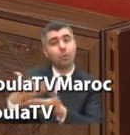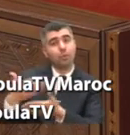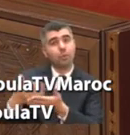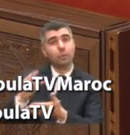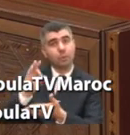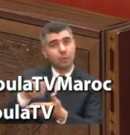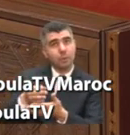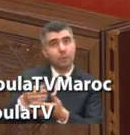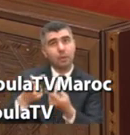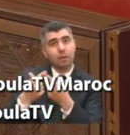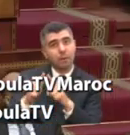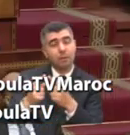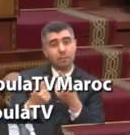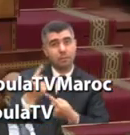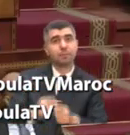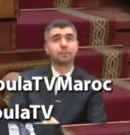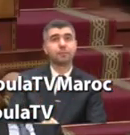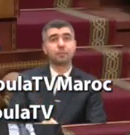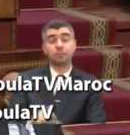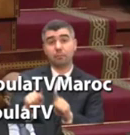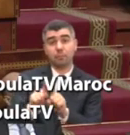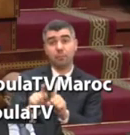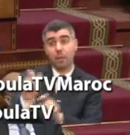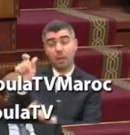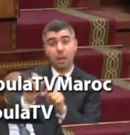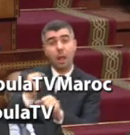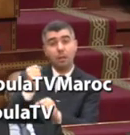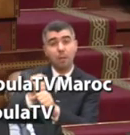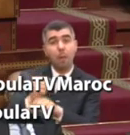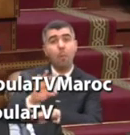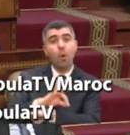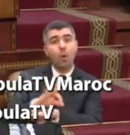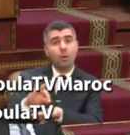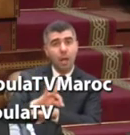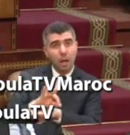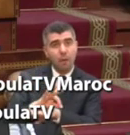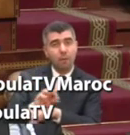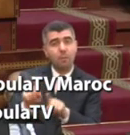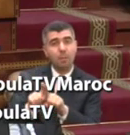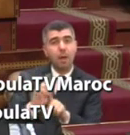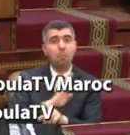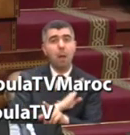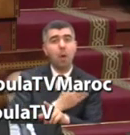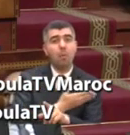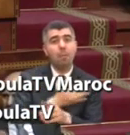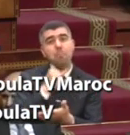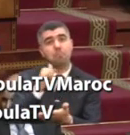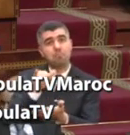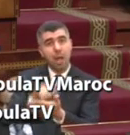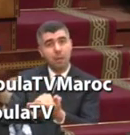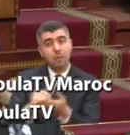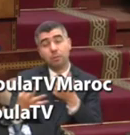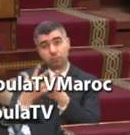ومنطقيه ومعقوله. لا يمكن ان يعقل ان يكون الماجور او صاحب المعاش يعني والديه متوفين واننا